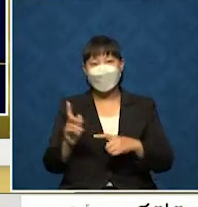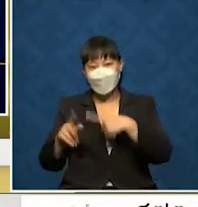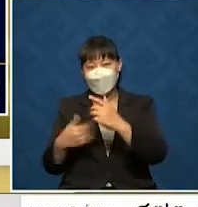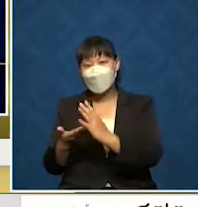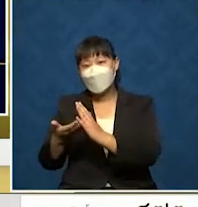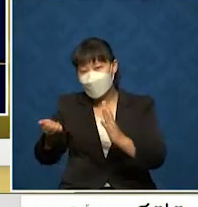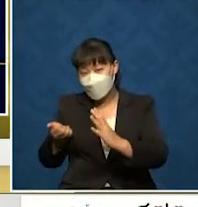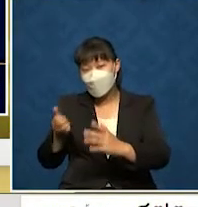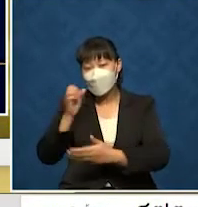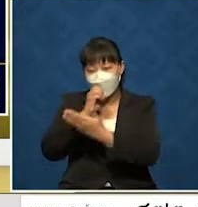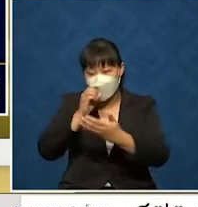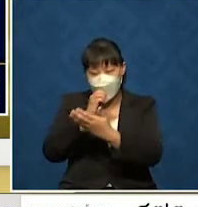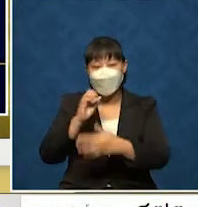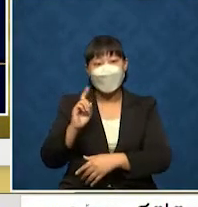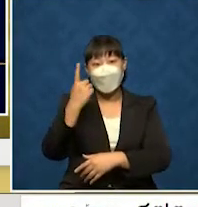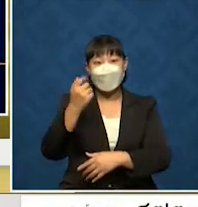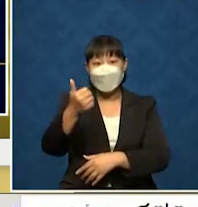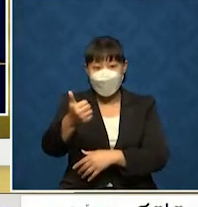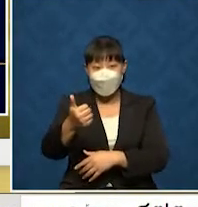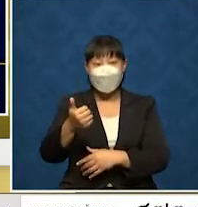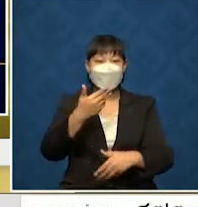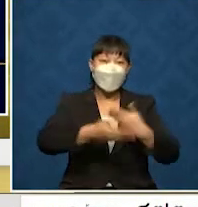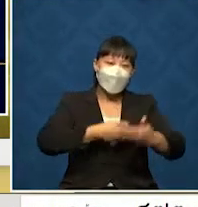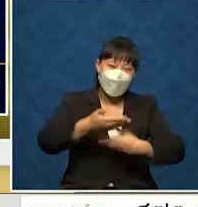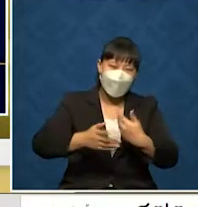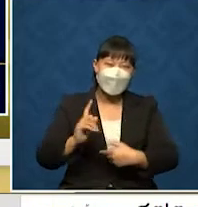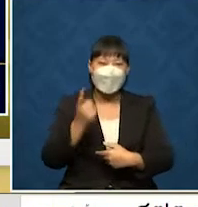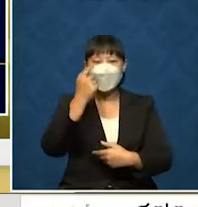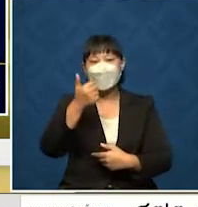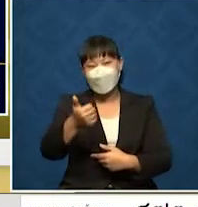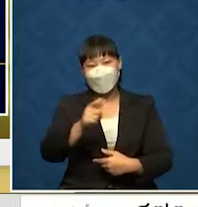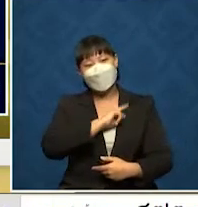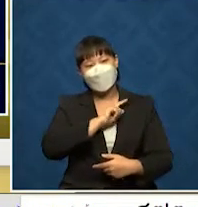าเสพติดที่โรงงานกลับมาค้าขายใหม่ได้โดยไม่ต้องรับผิด